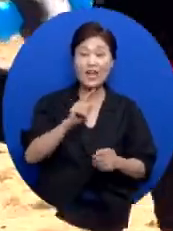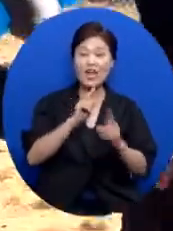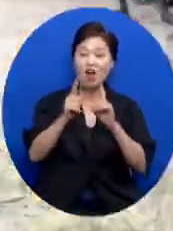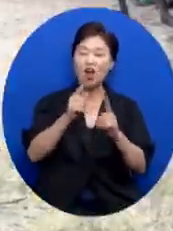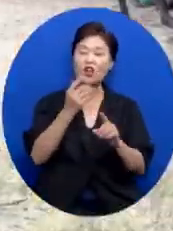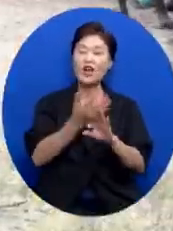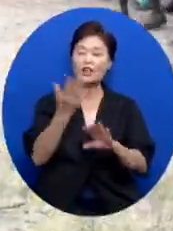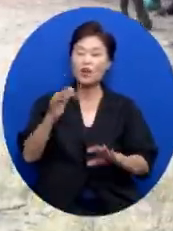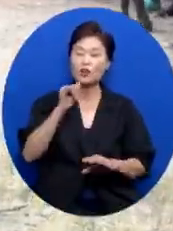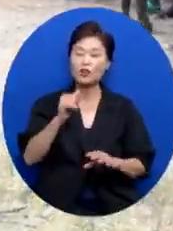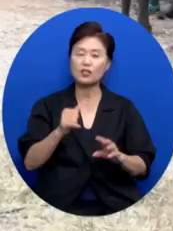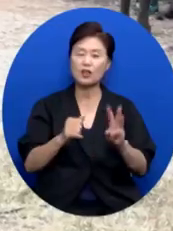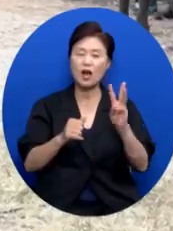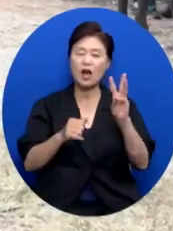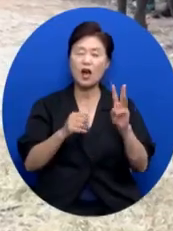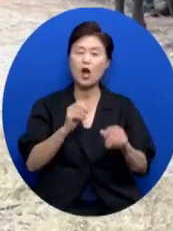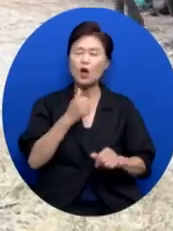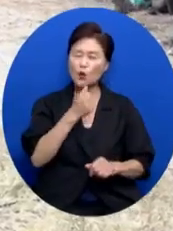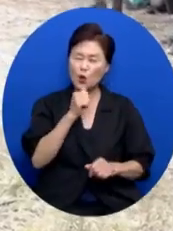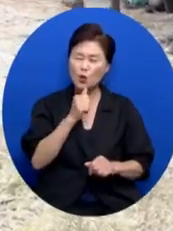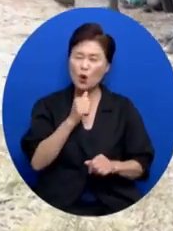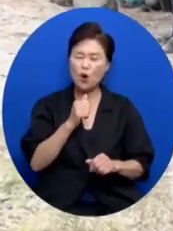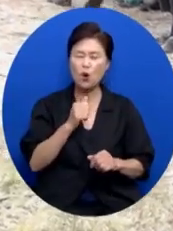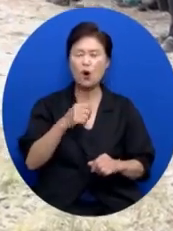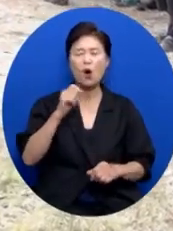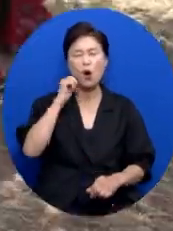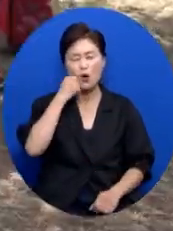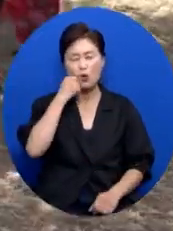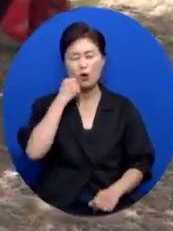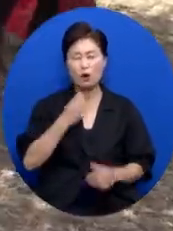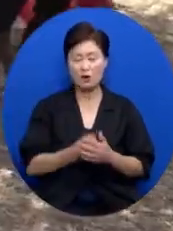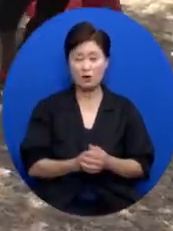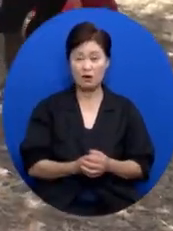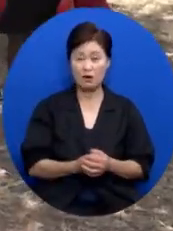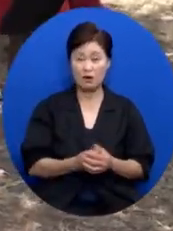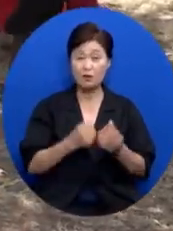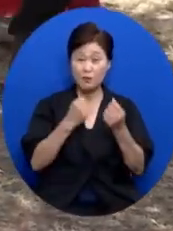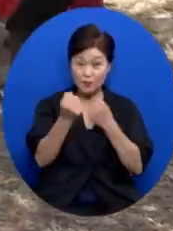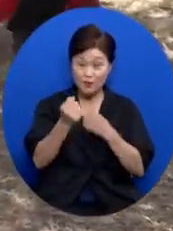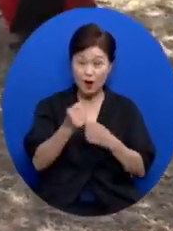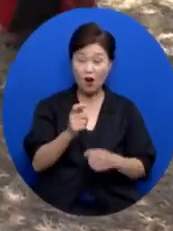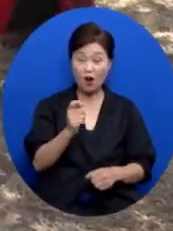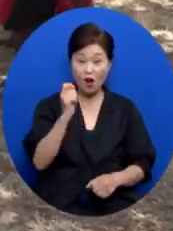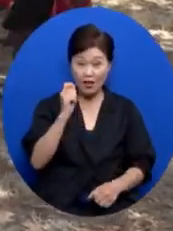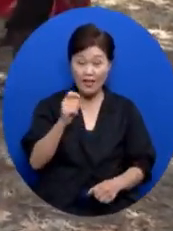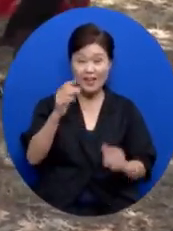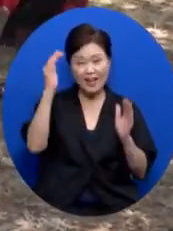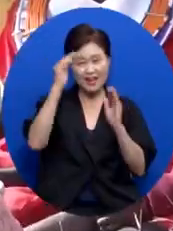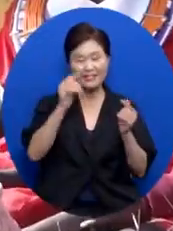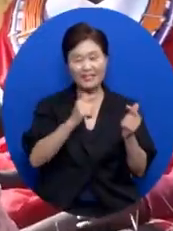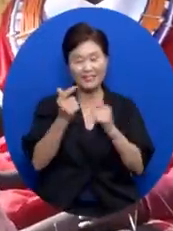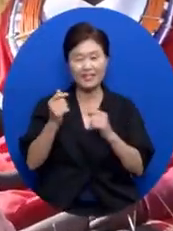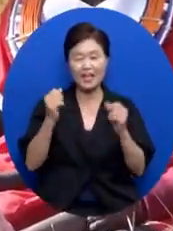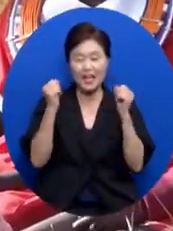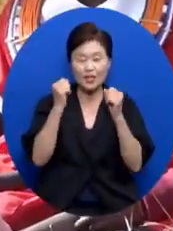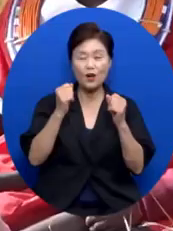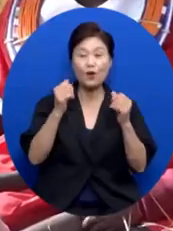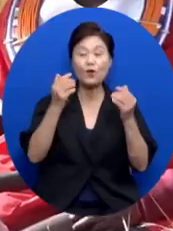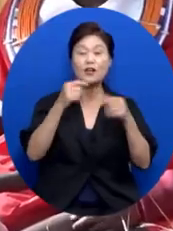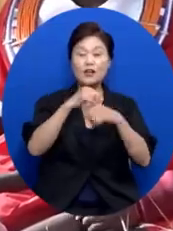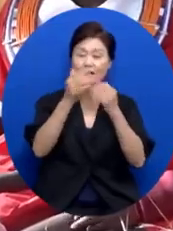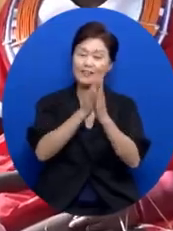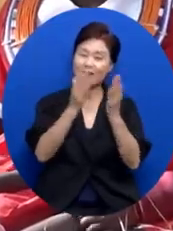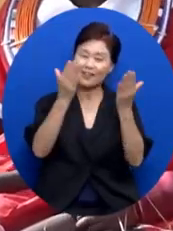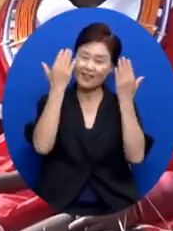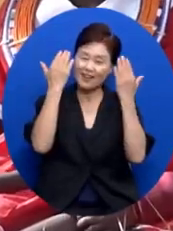있어 삼중 통역을 해야 할만큼 어려움도 있습니다 그럼에도 케니아 마사이 학생들은 겨울 성경학교를 하며